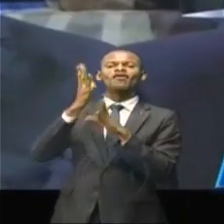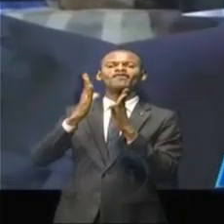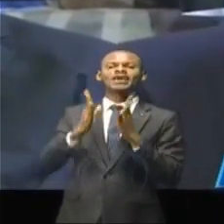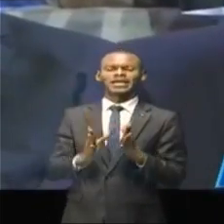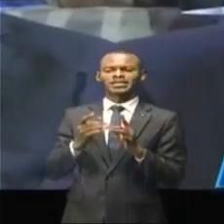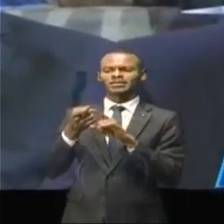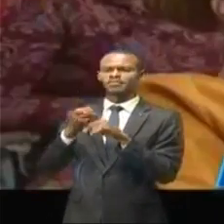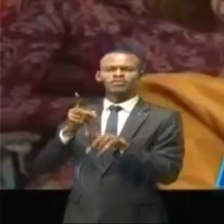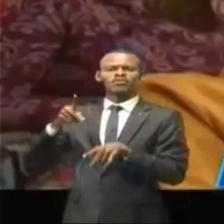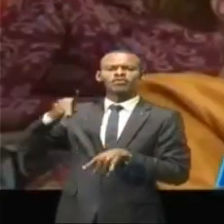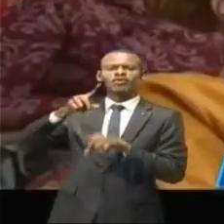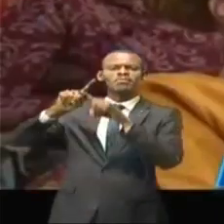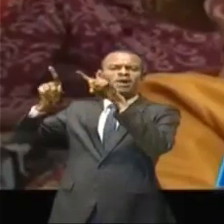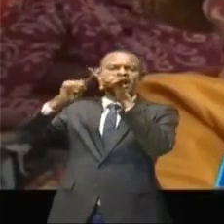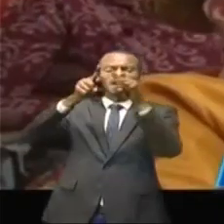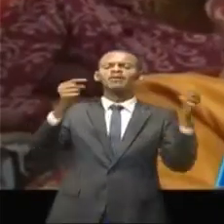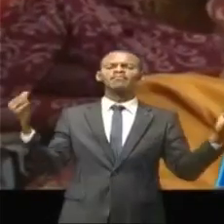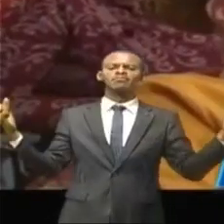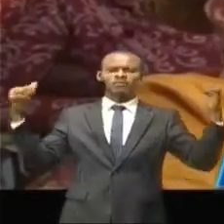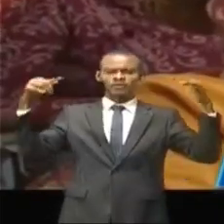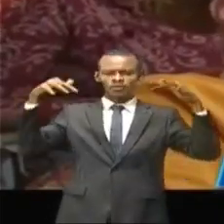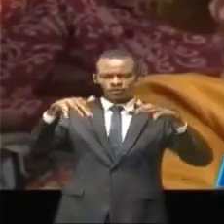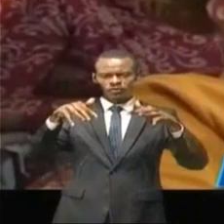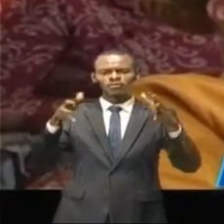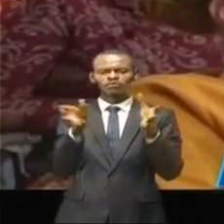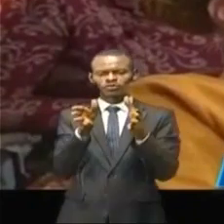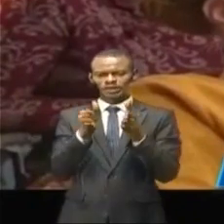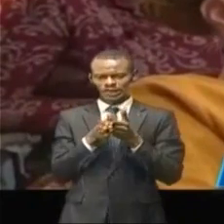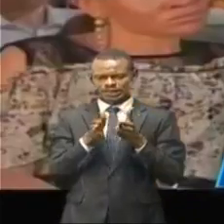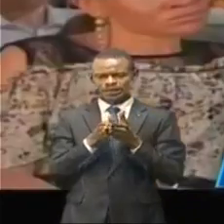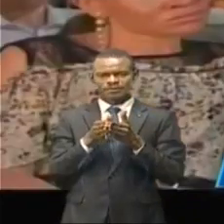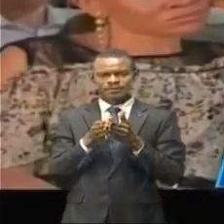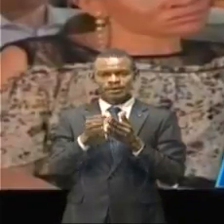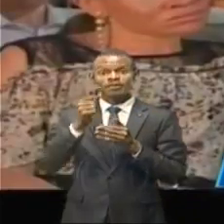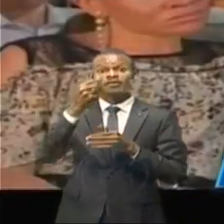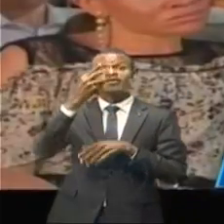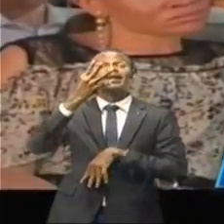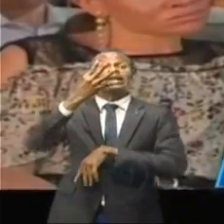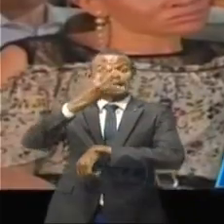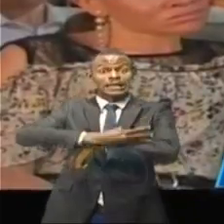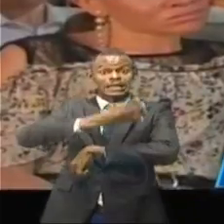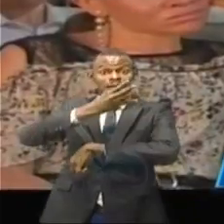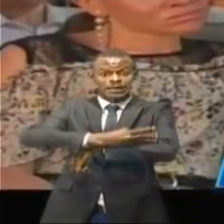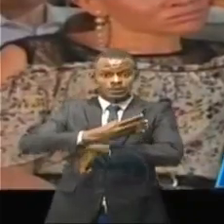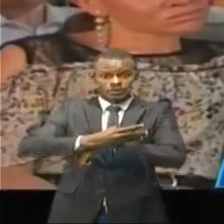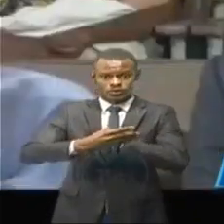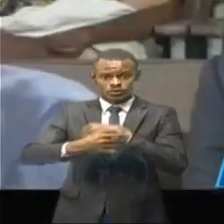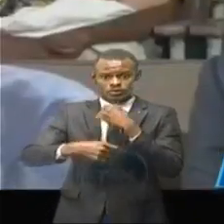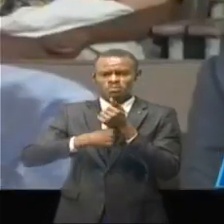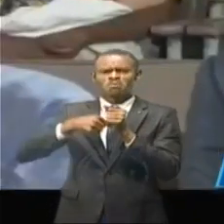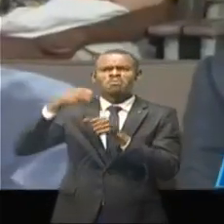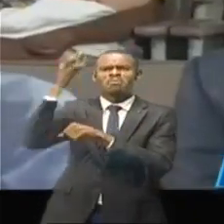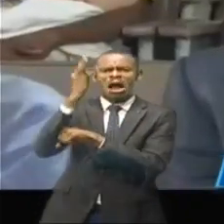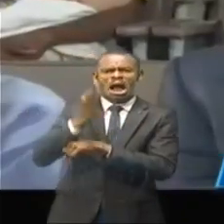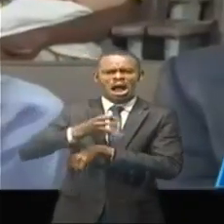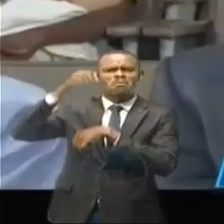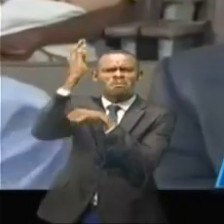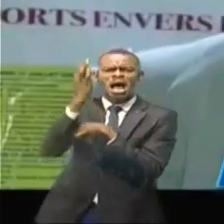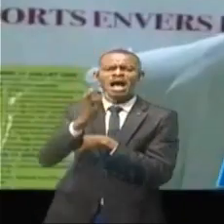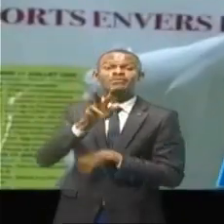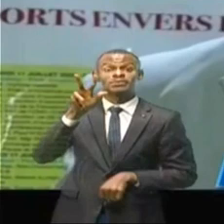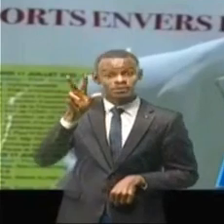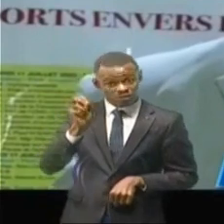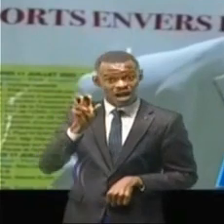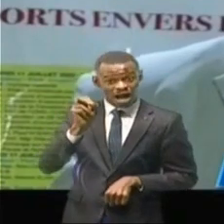la circonstance. Pendant 4 jours, les participants auront à suivre plus de 30 exposés sur l'albinisme.